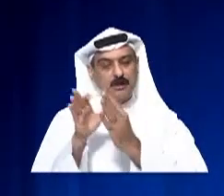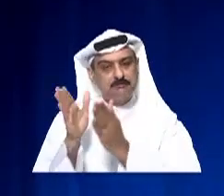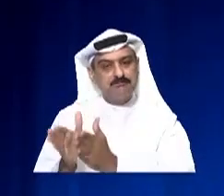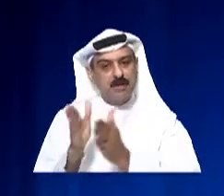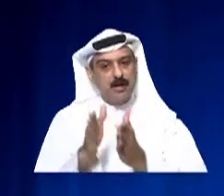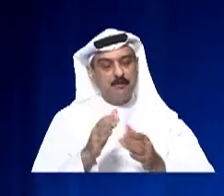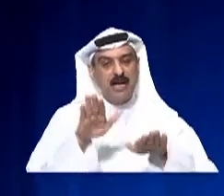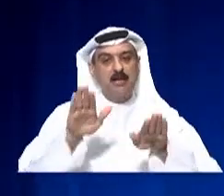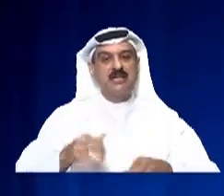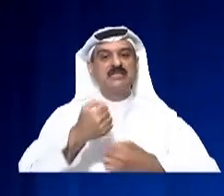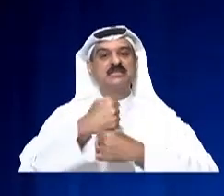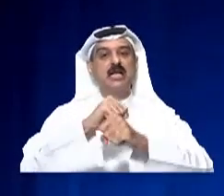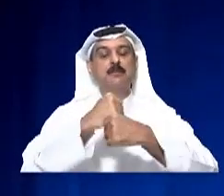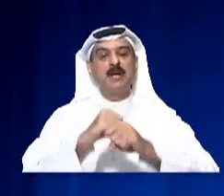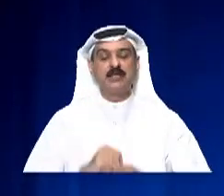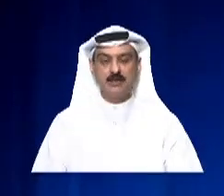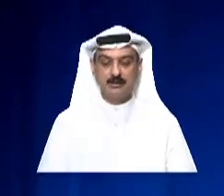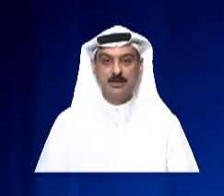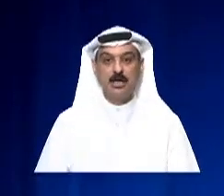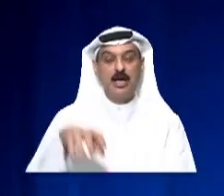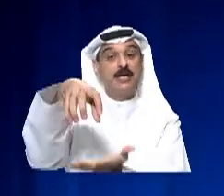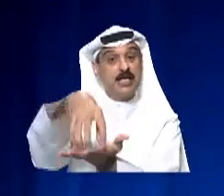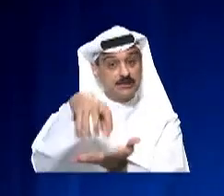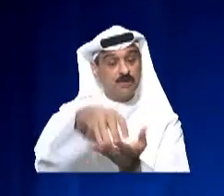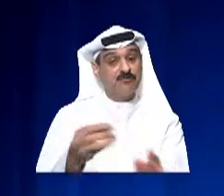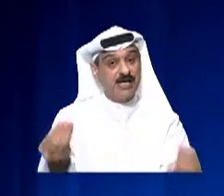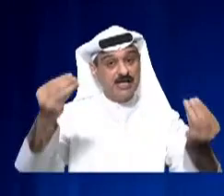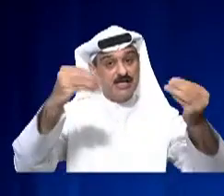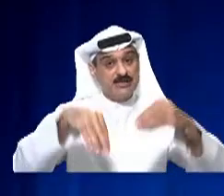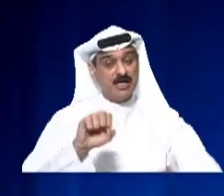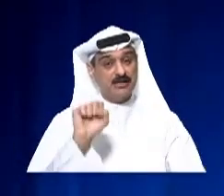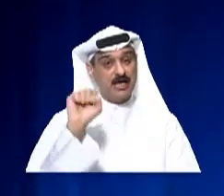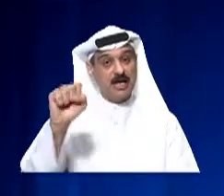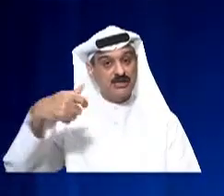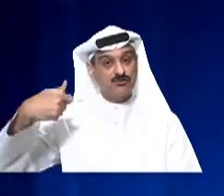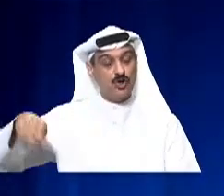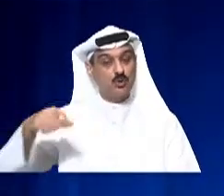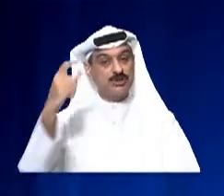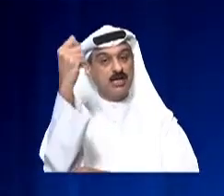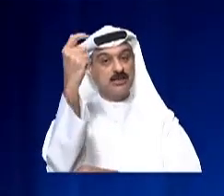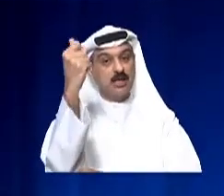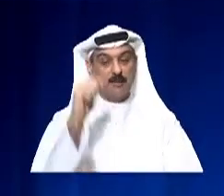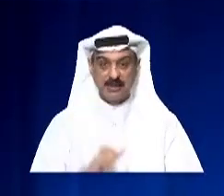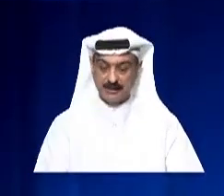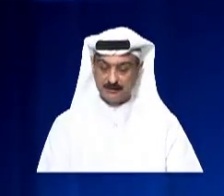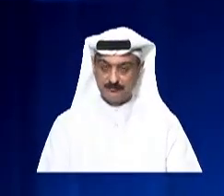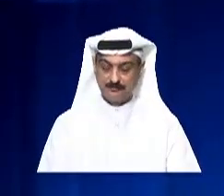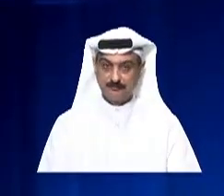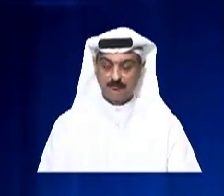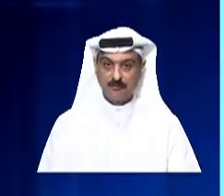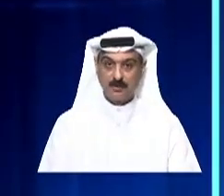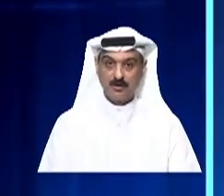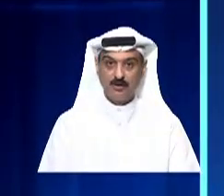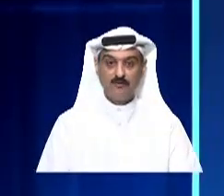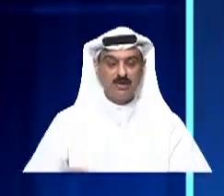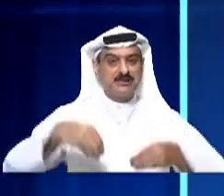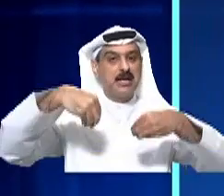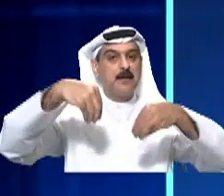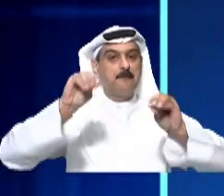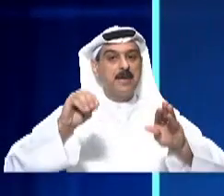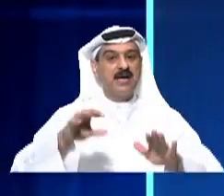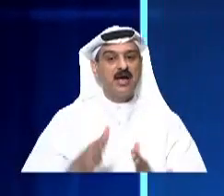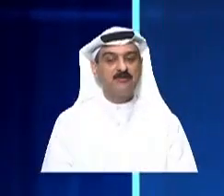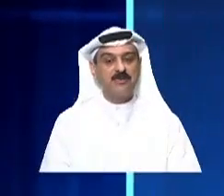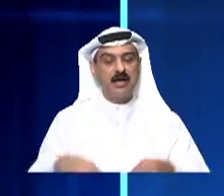المجلس البلدي لتخصيص المزيد من المواقع لصالح وزارة المالية إدارة أملاك الدولة بغرض بيعها في المزاد